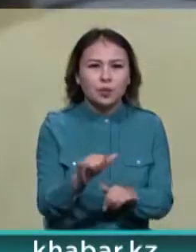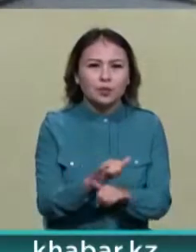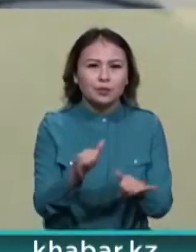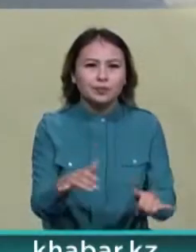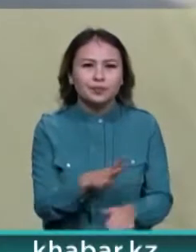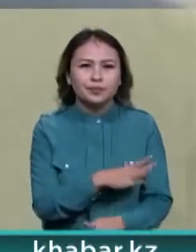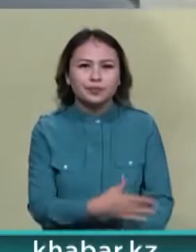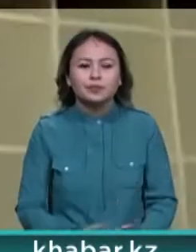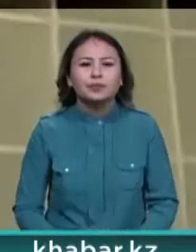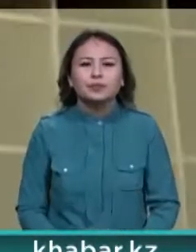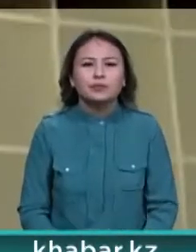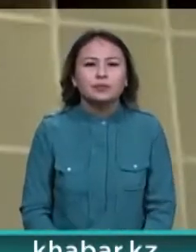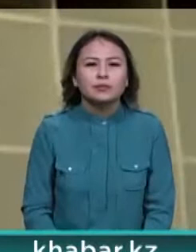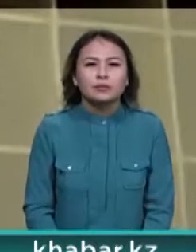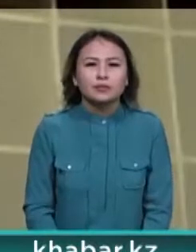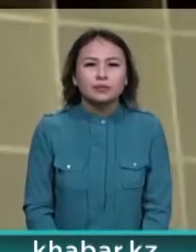ұзартқан еді.